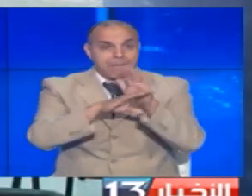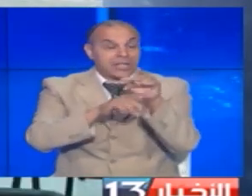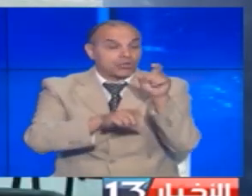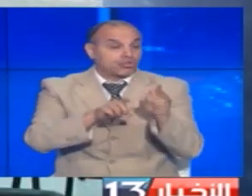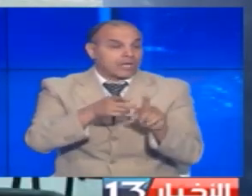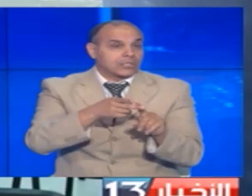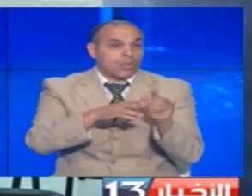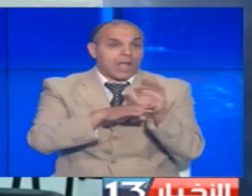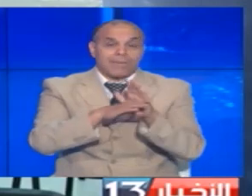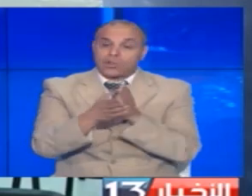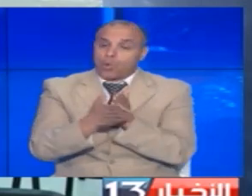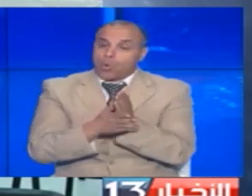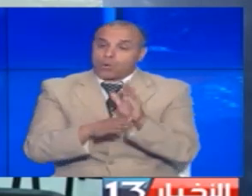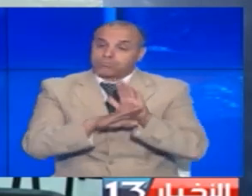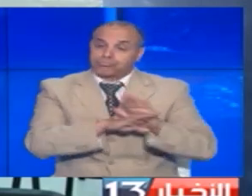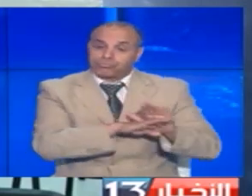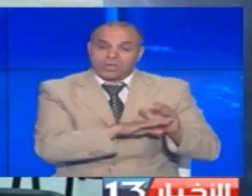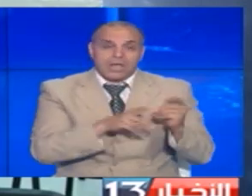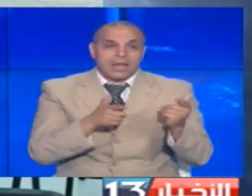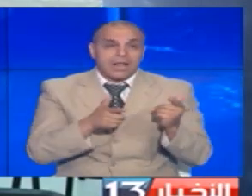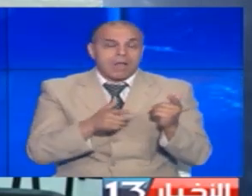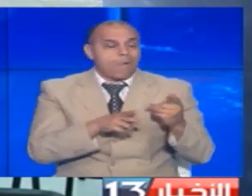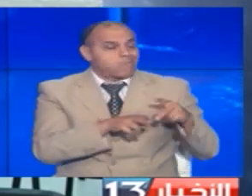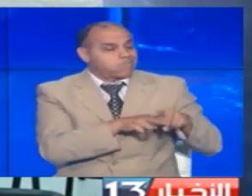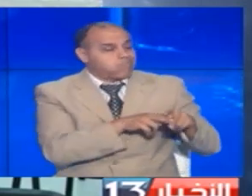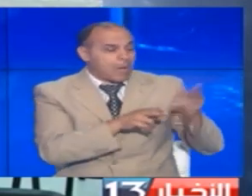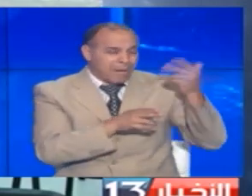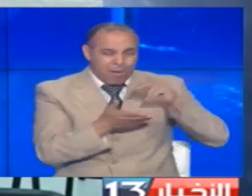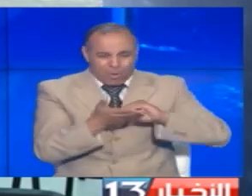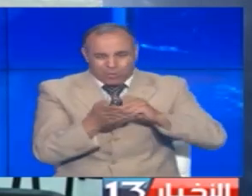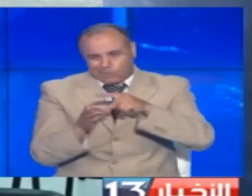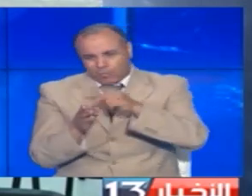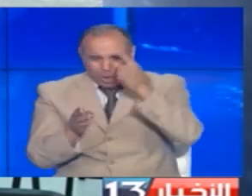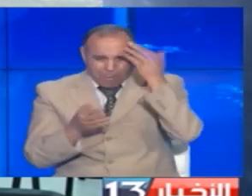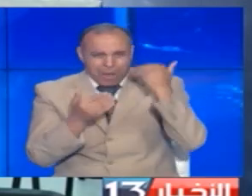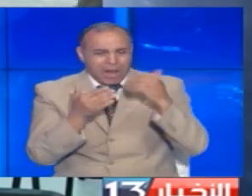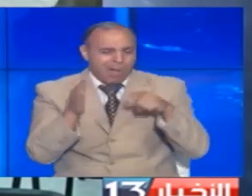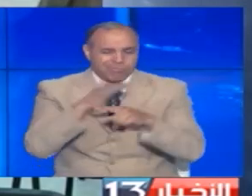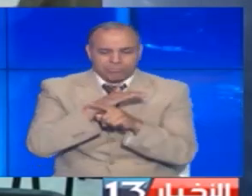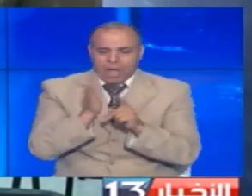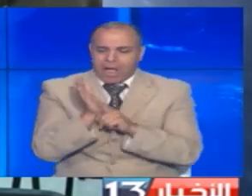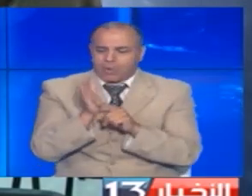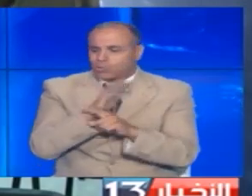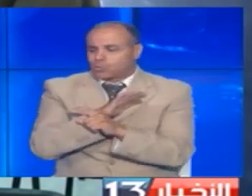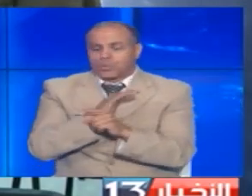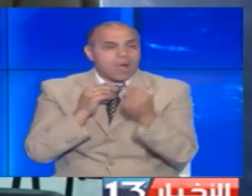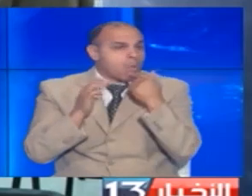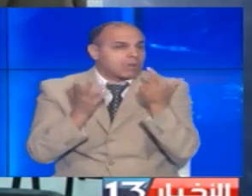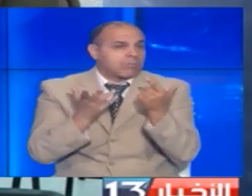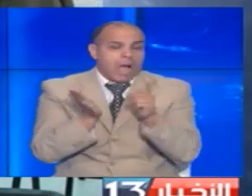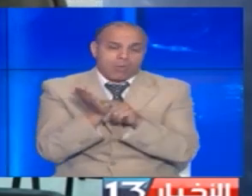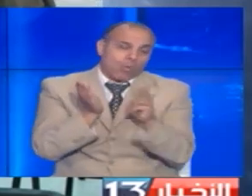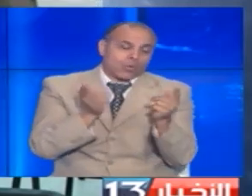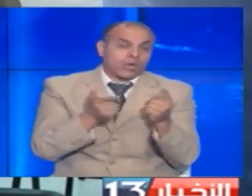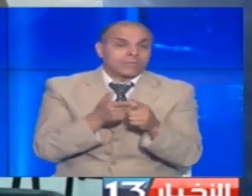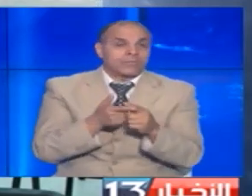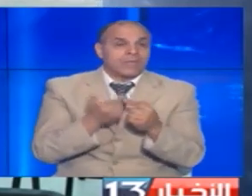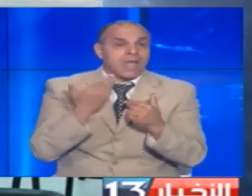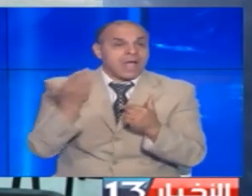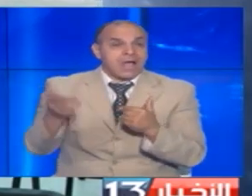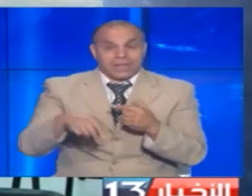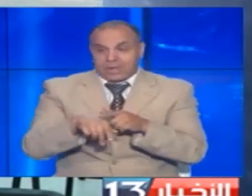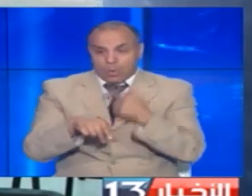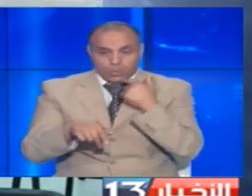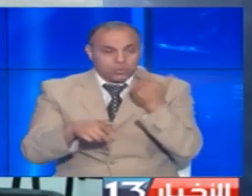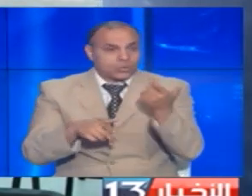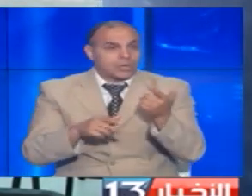وحمايه الحقوق اتجاه الممارسات الاداريه التي قد تكون مخالفه للنص الدستور او للقوانين وبنفس الوقت